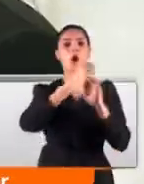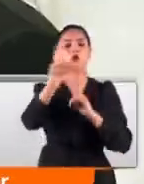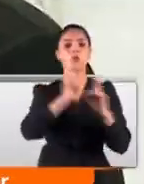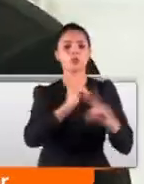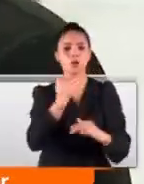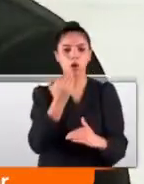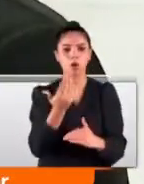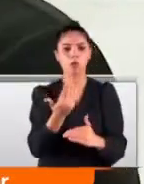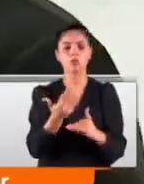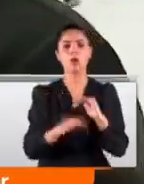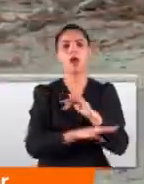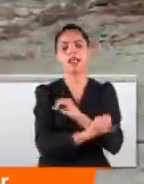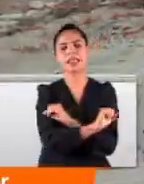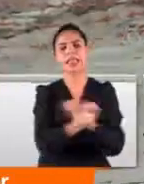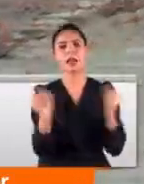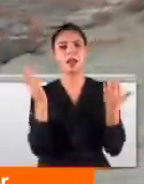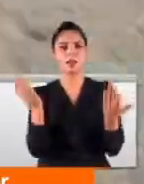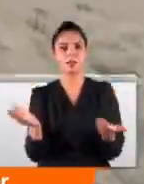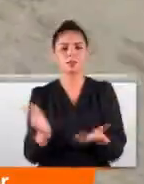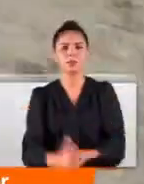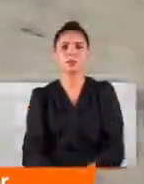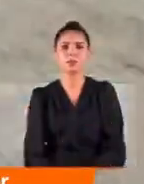geçemiyor. Hayat felç olmuş durumda.